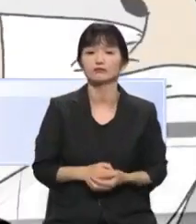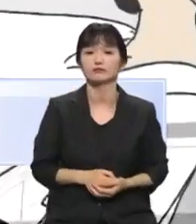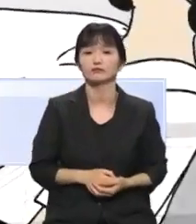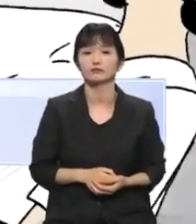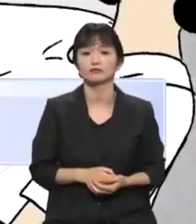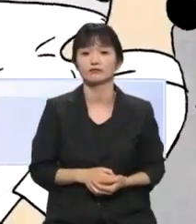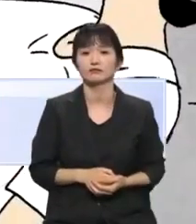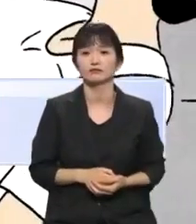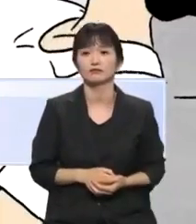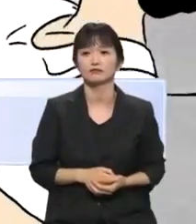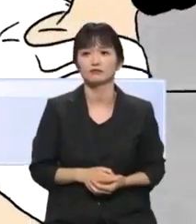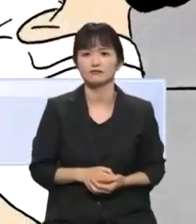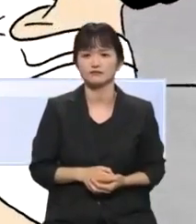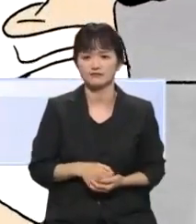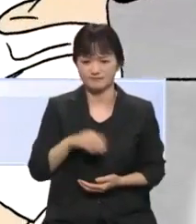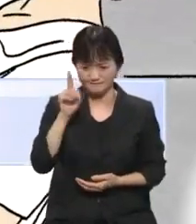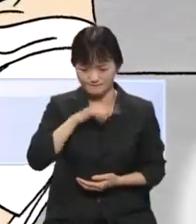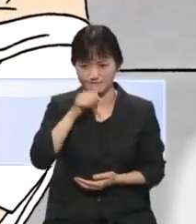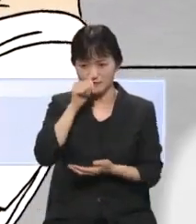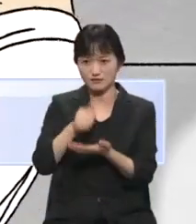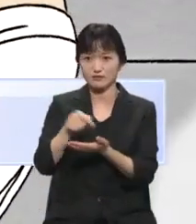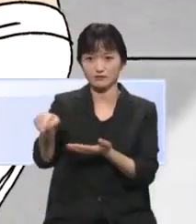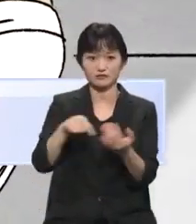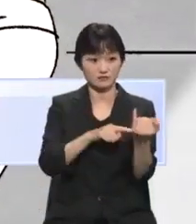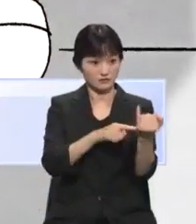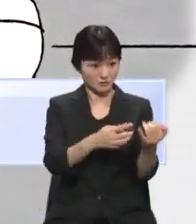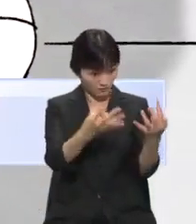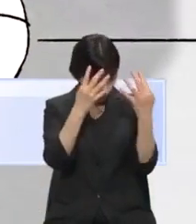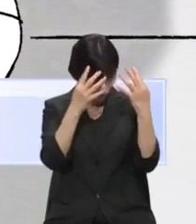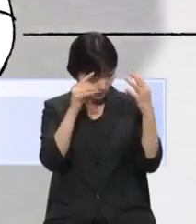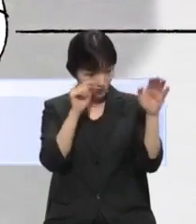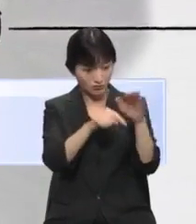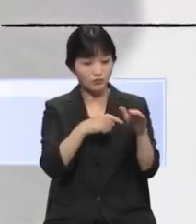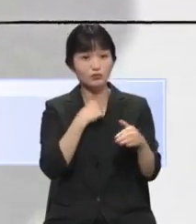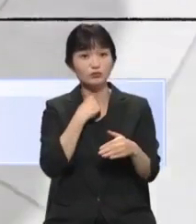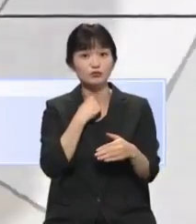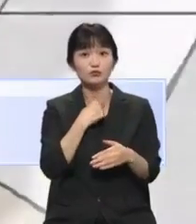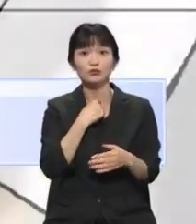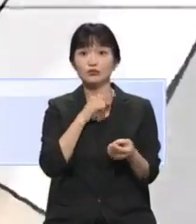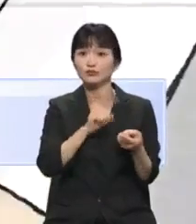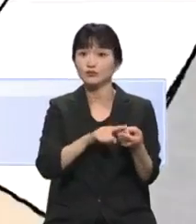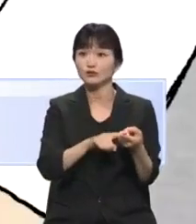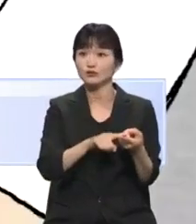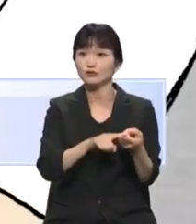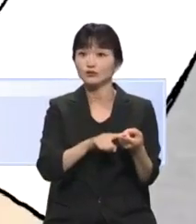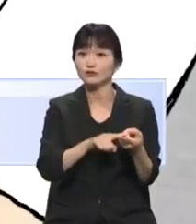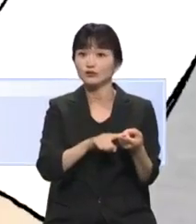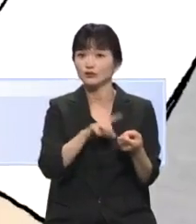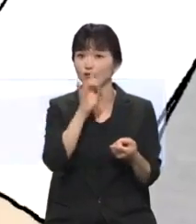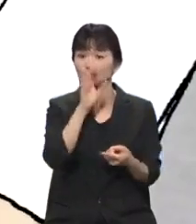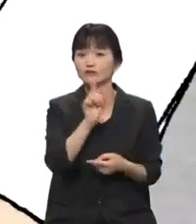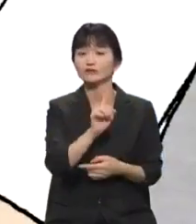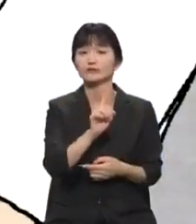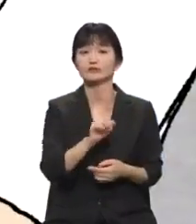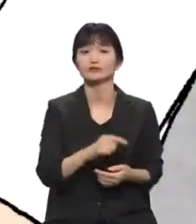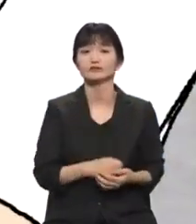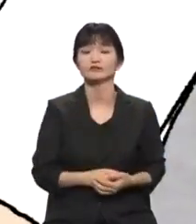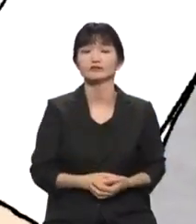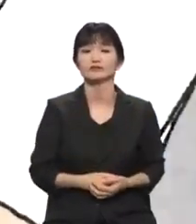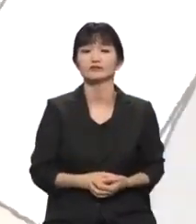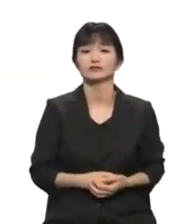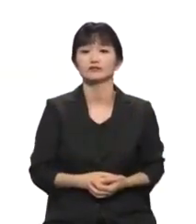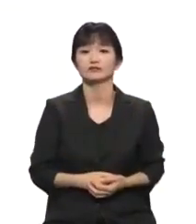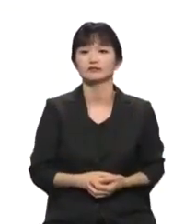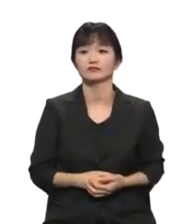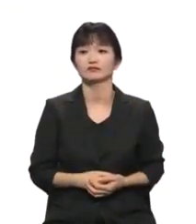경우에는 괘씸죄로 교도소 가고 싶다 그랬으면 원하는 대로 해주면 안 되는 거 아니에요 어떻게 해야 돼요 만약에